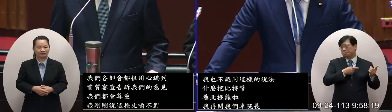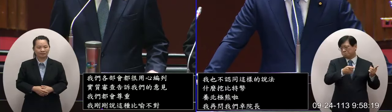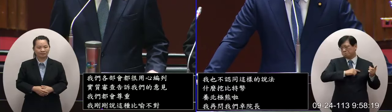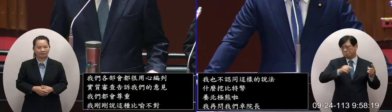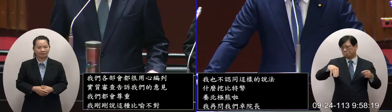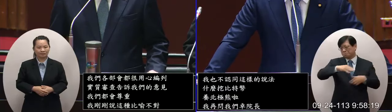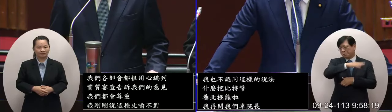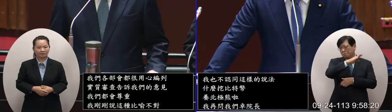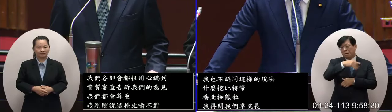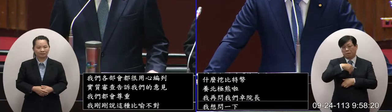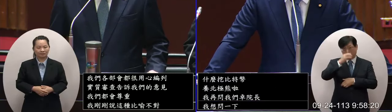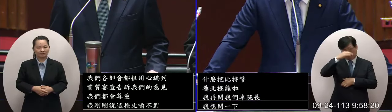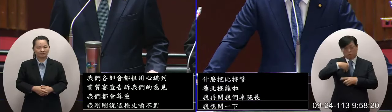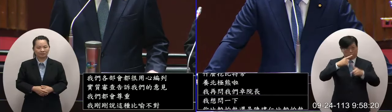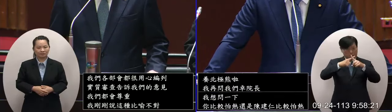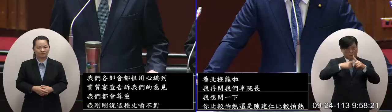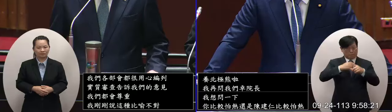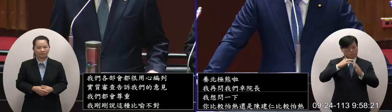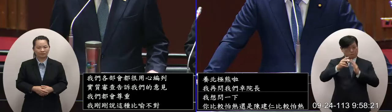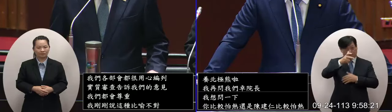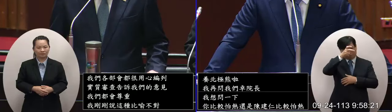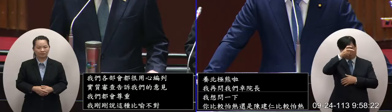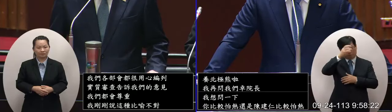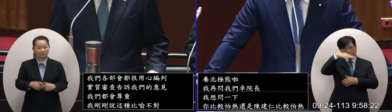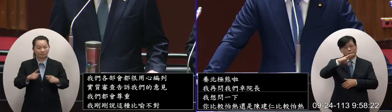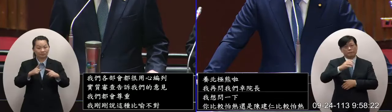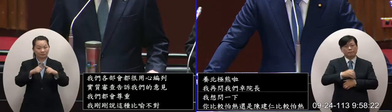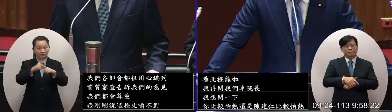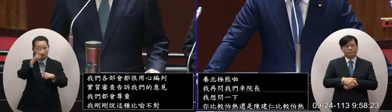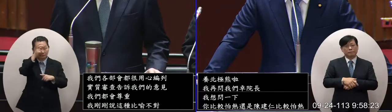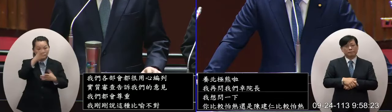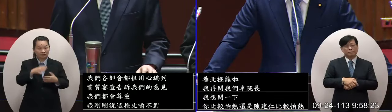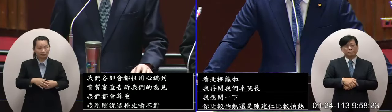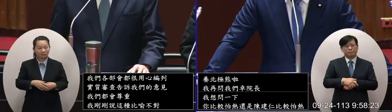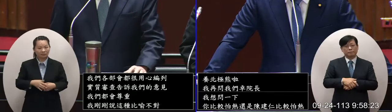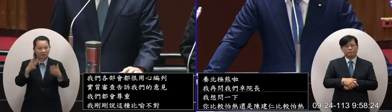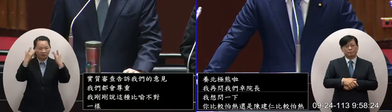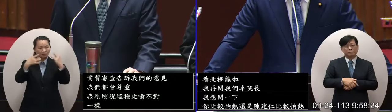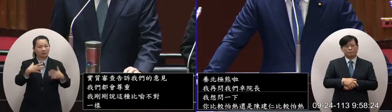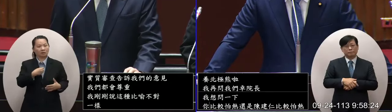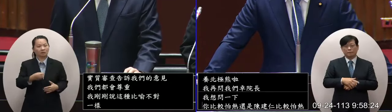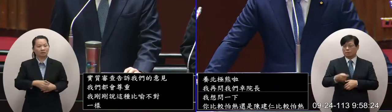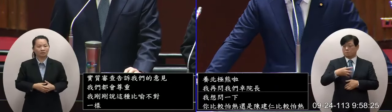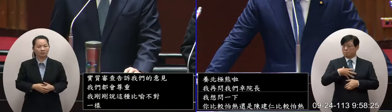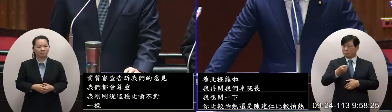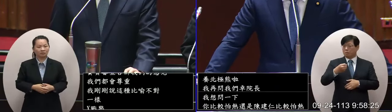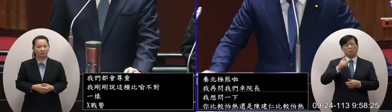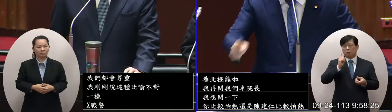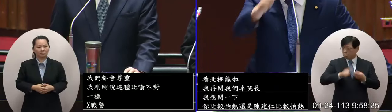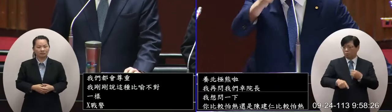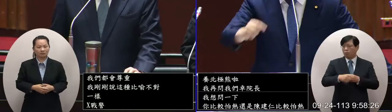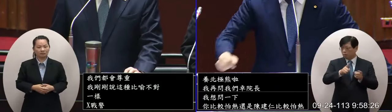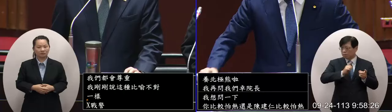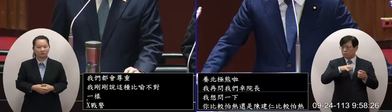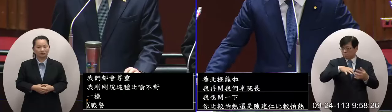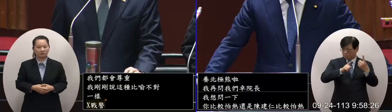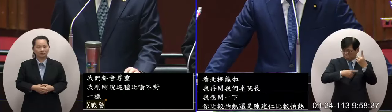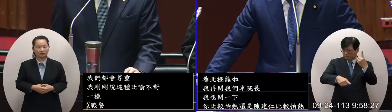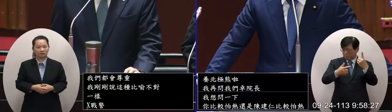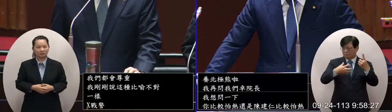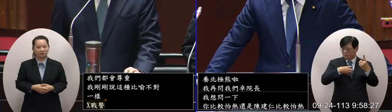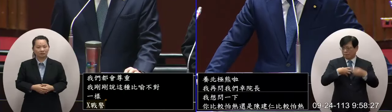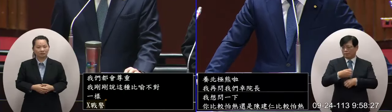热。你有没有看过 X 战警？ X 战警， X 战警， 他不怕热啊。 X 战警不怕热，错。X 战有一个人很怕